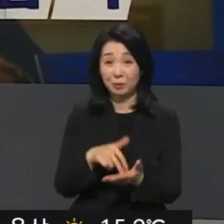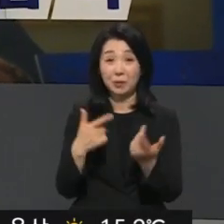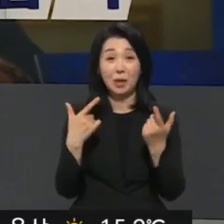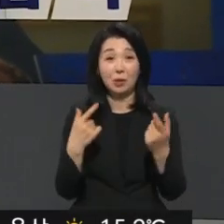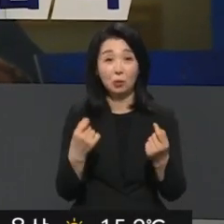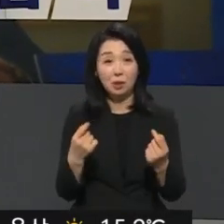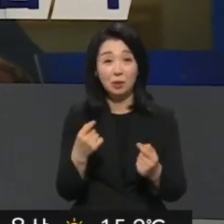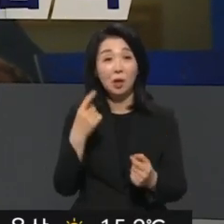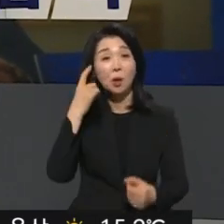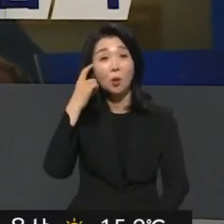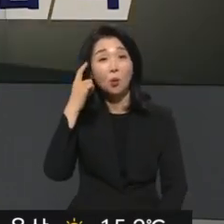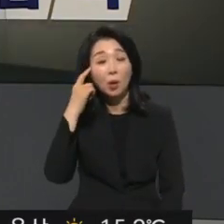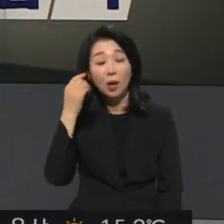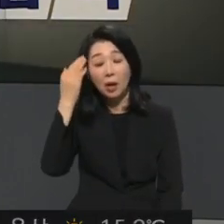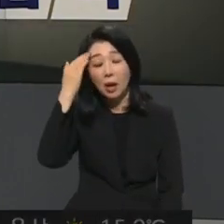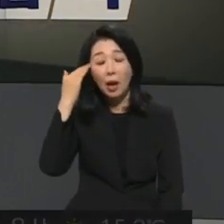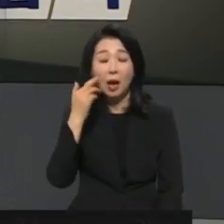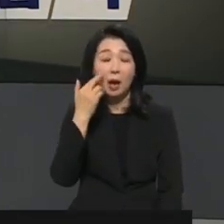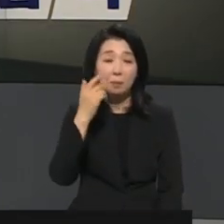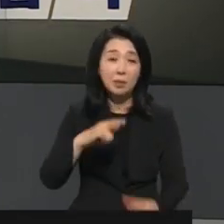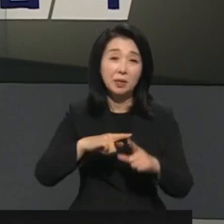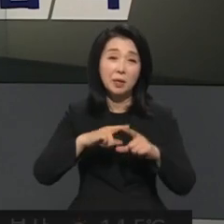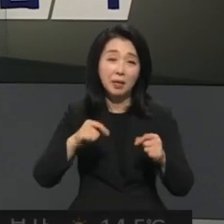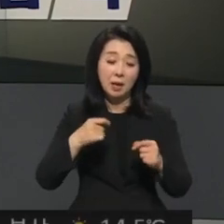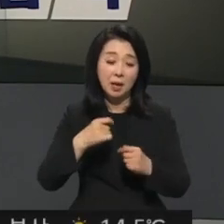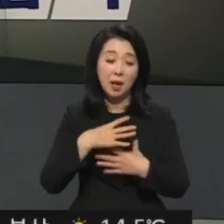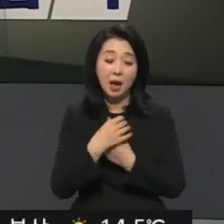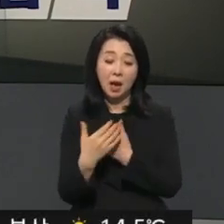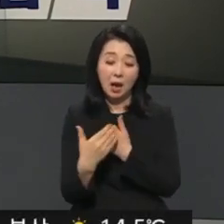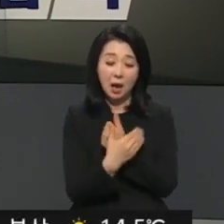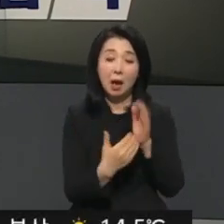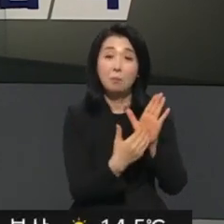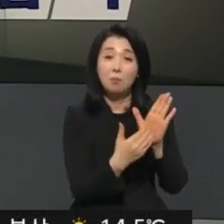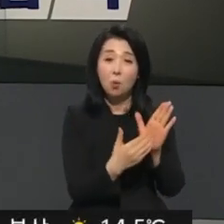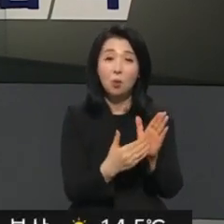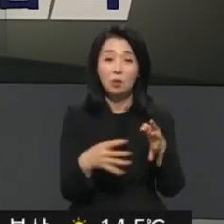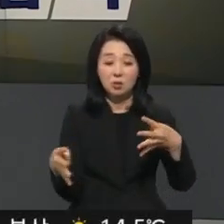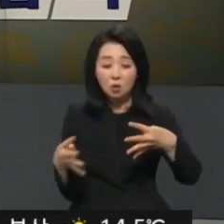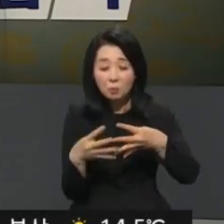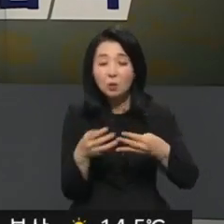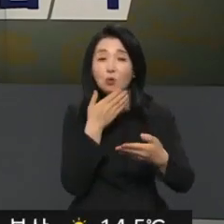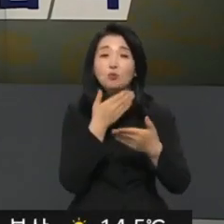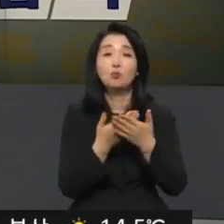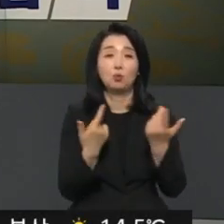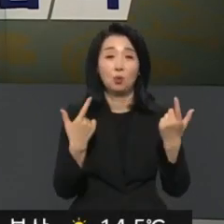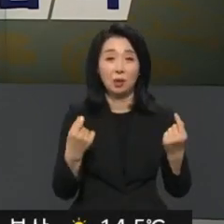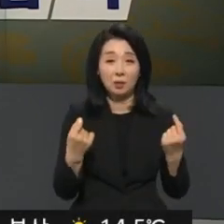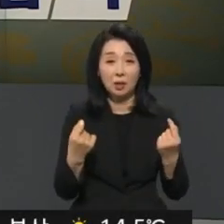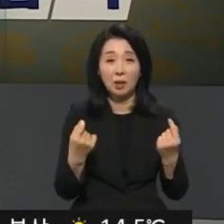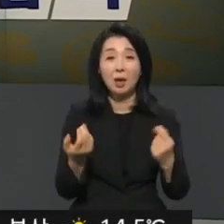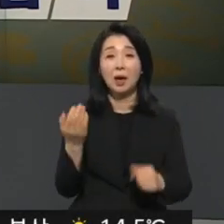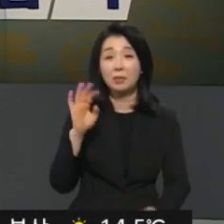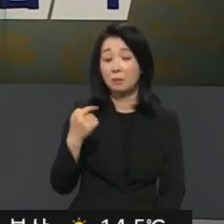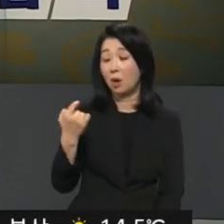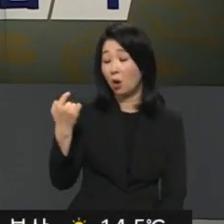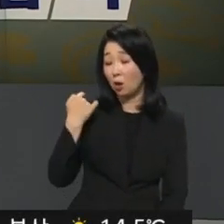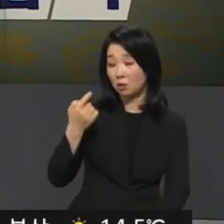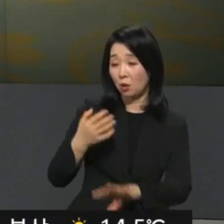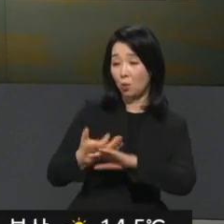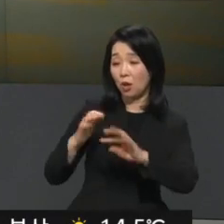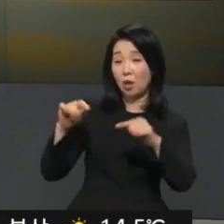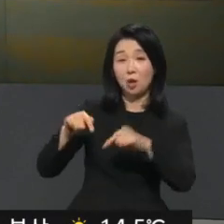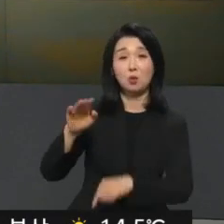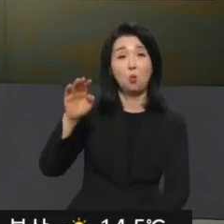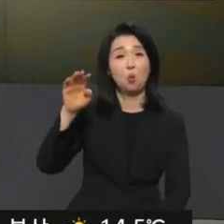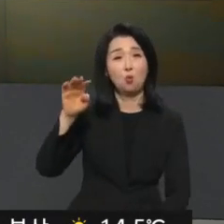그 이유 중 하나로 한미일 안보 협력이 중요한 시기란 점도 들고 있는데요 그렇다고 해도 어제 외교부